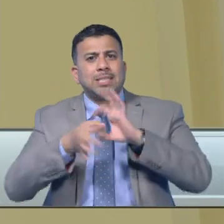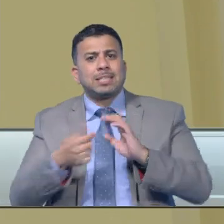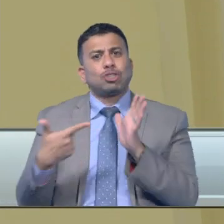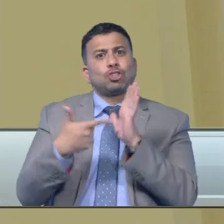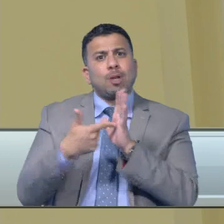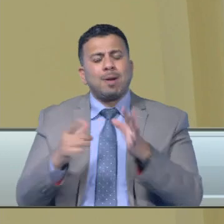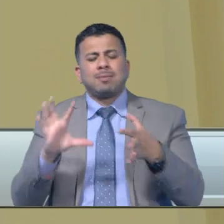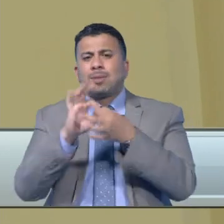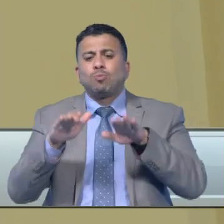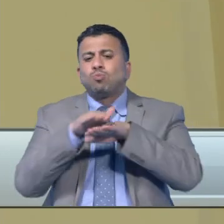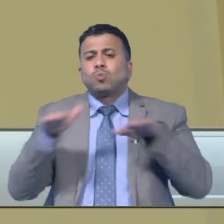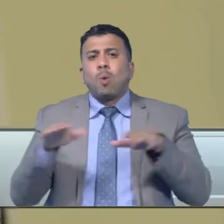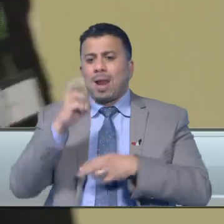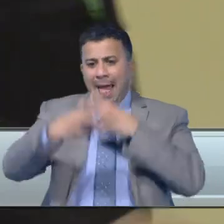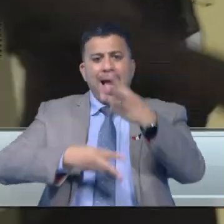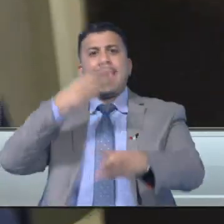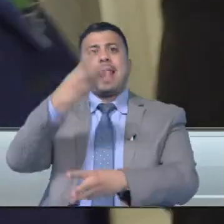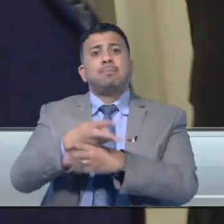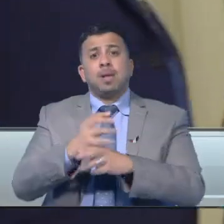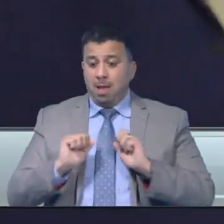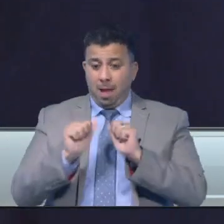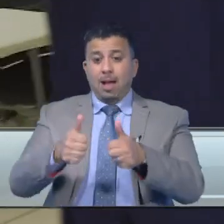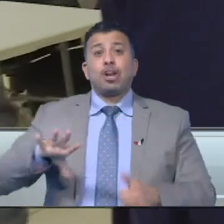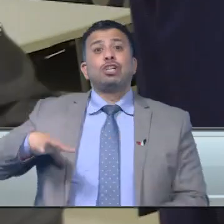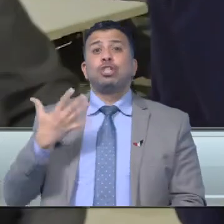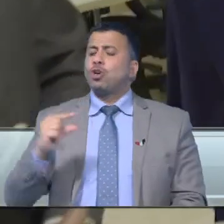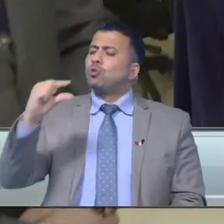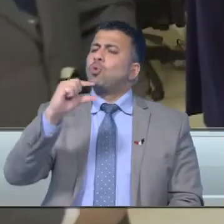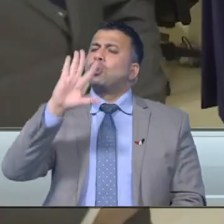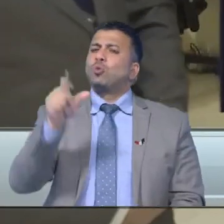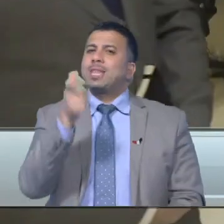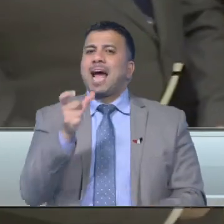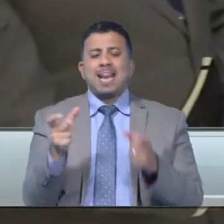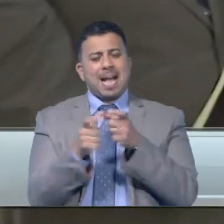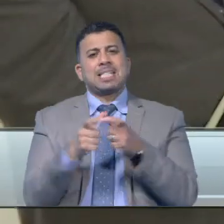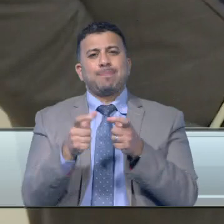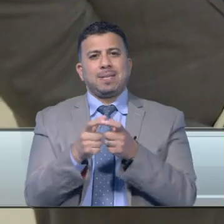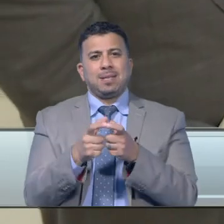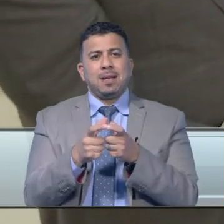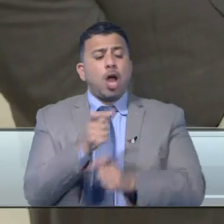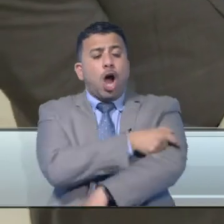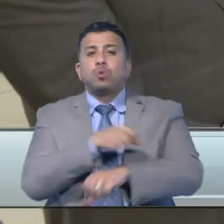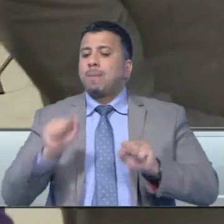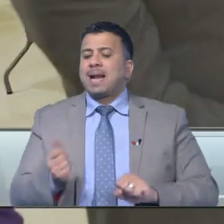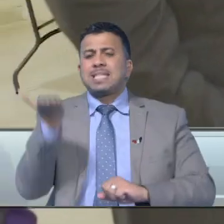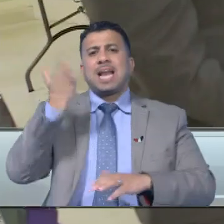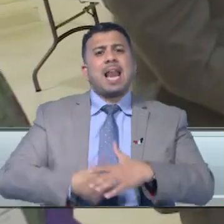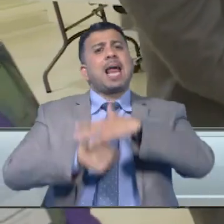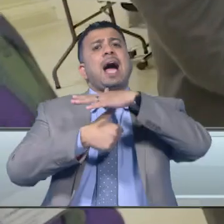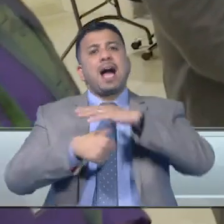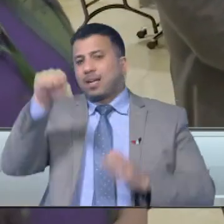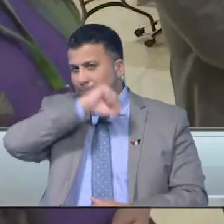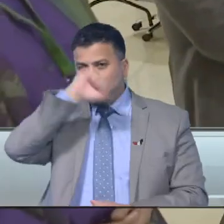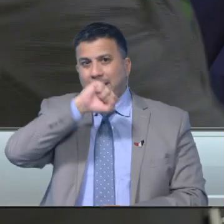الأكاديمية على مستوى العالم، حضر صاحب السمو الشيخ الدكتور سلطان بن محمد القاسمي عضو المجلس الأعلى حاكم